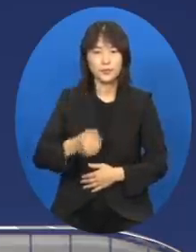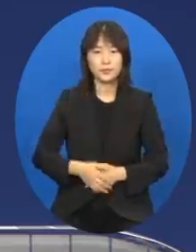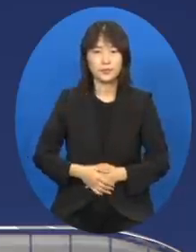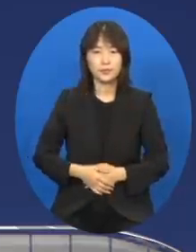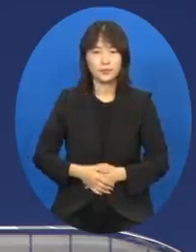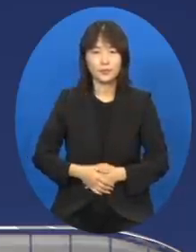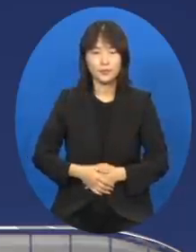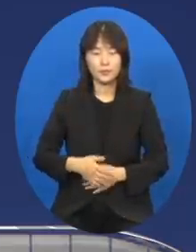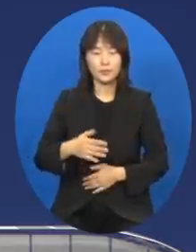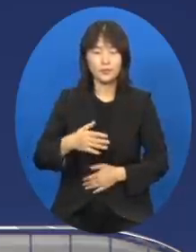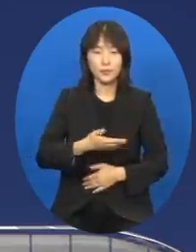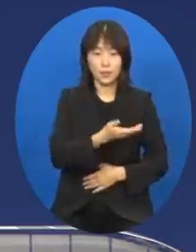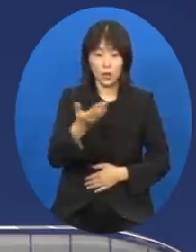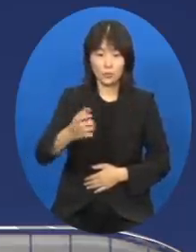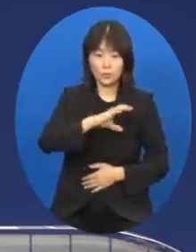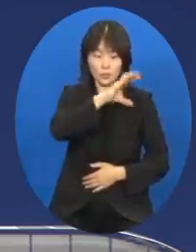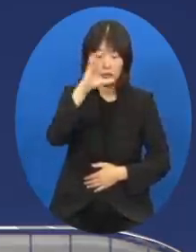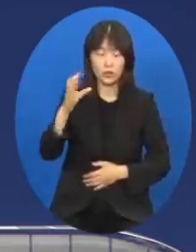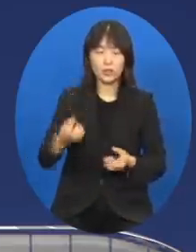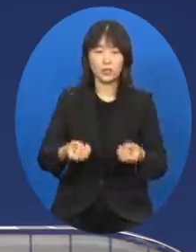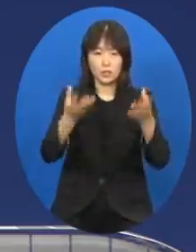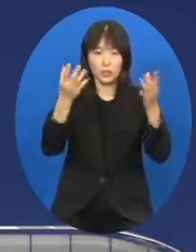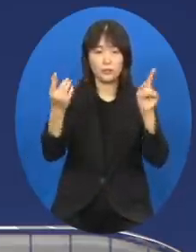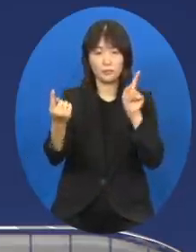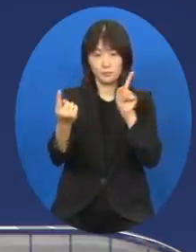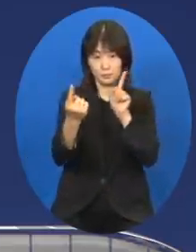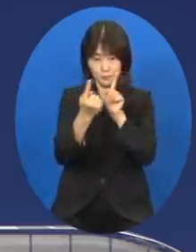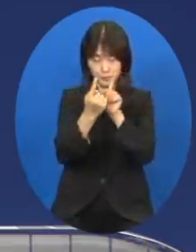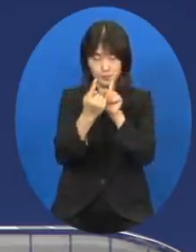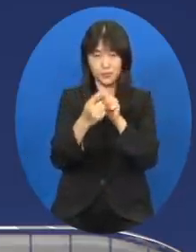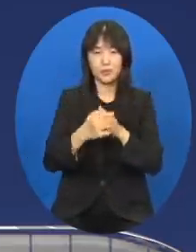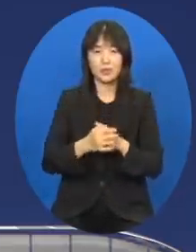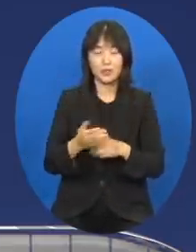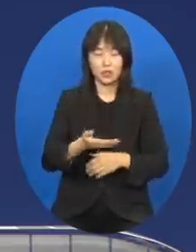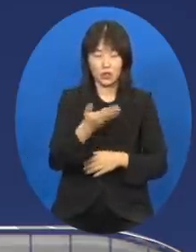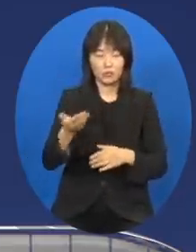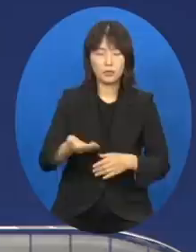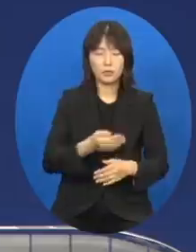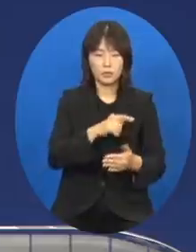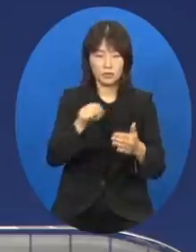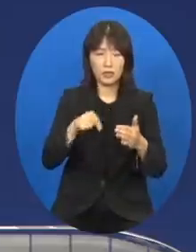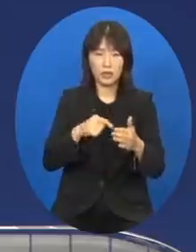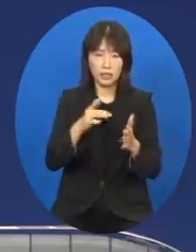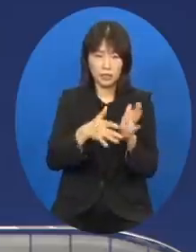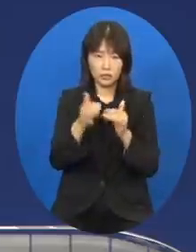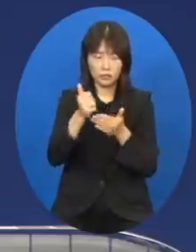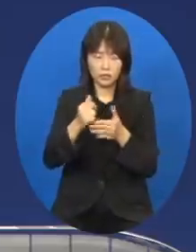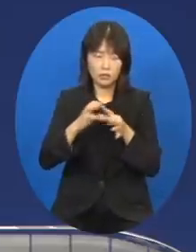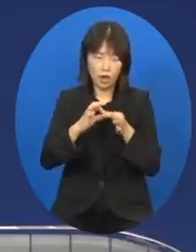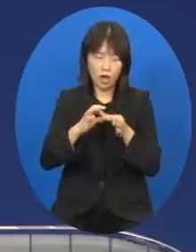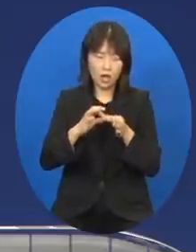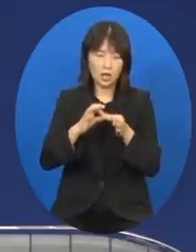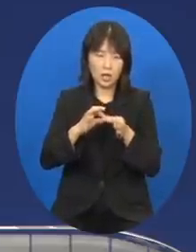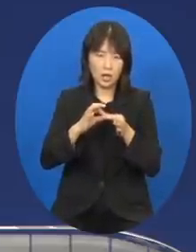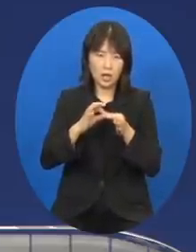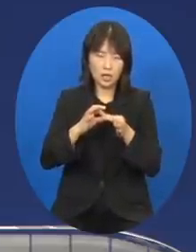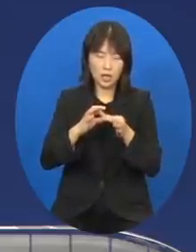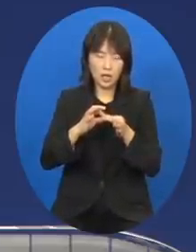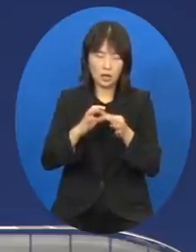여러분, 성탄절이 왔어요. 여러분 안에 예수님과의 관계의 기쁨을 회복하는 날로 삼으셔야